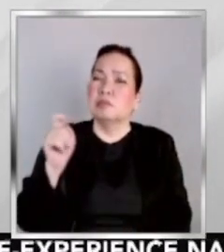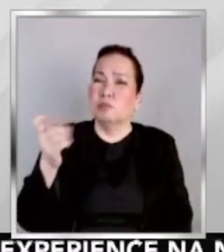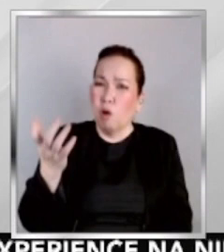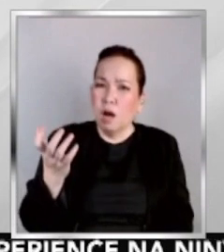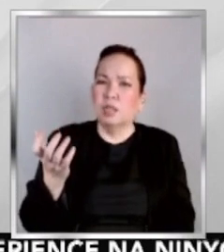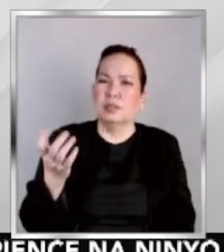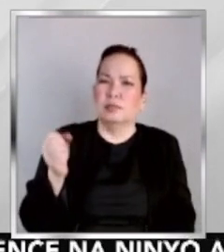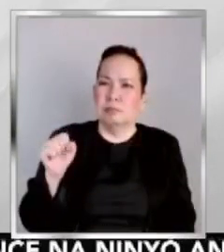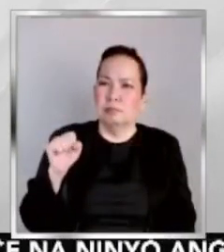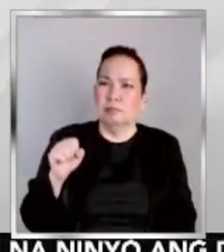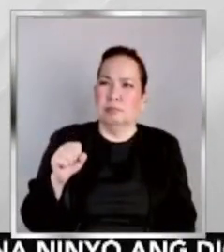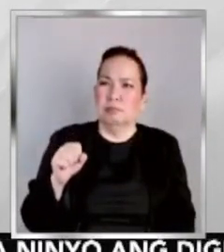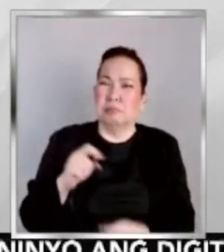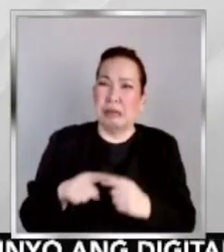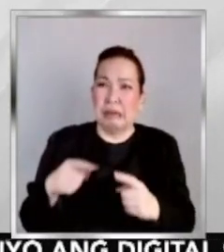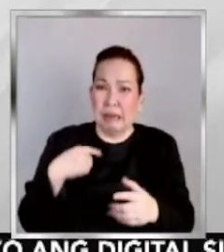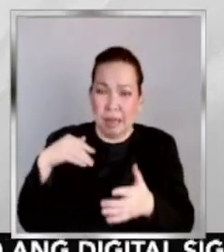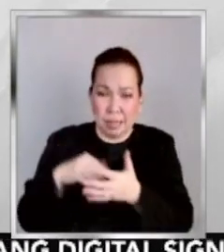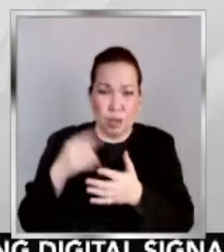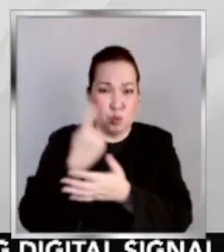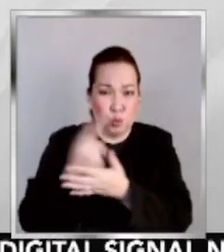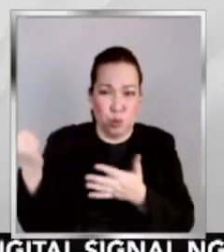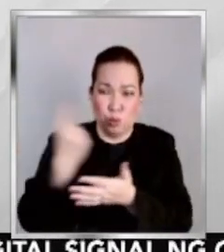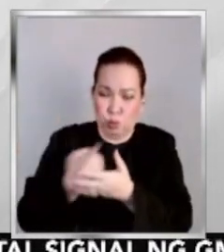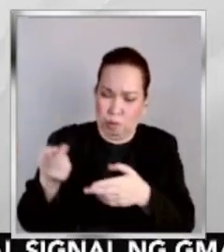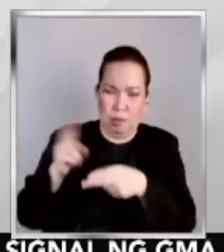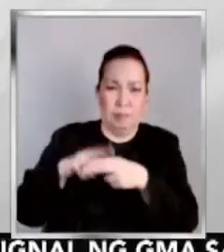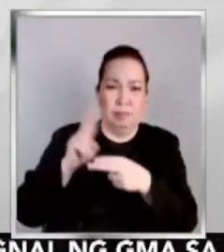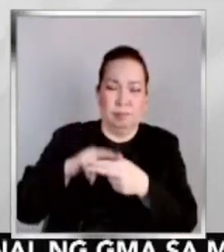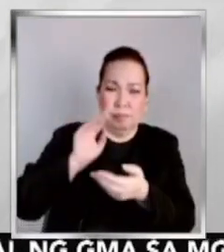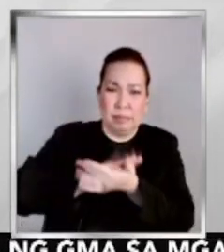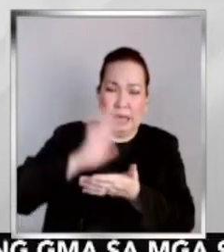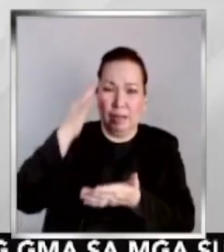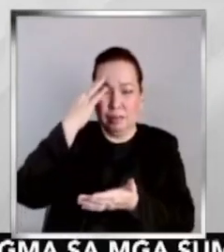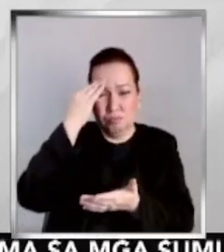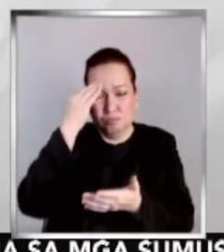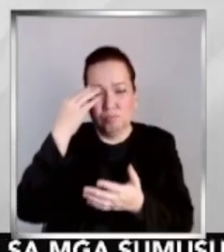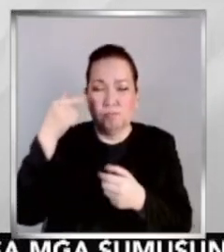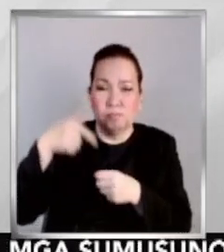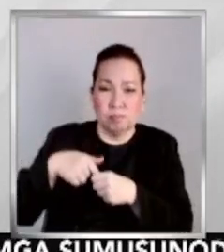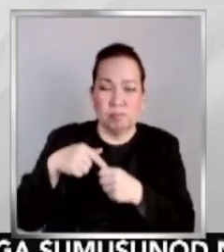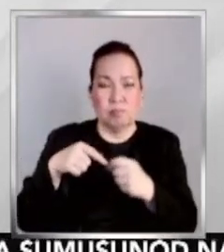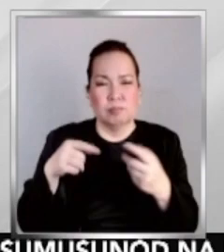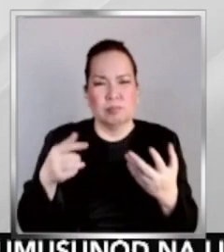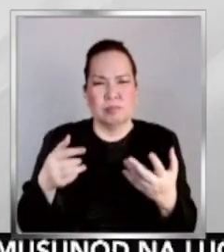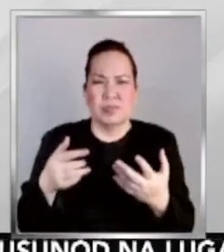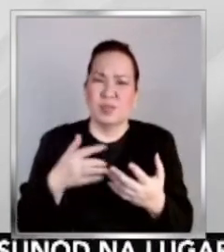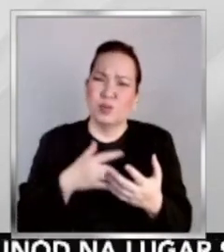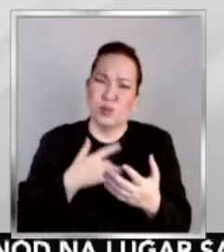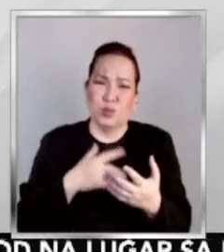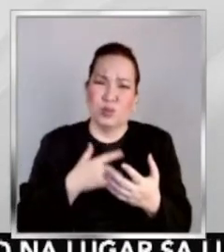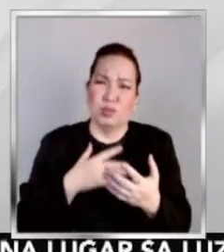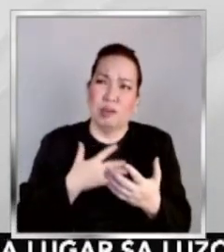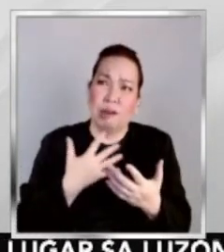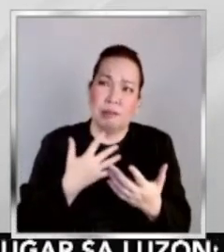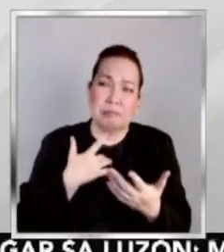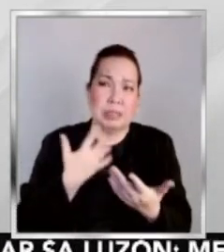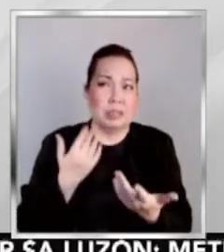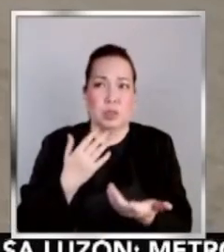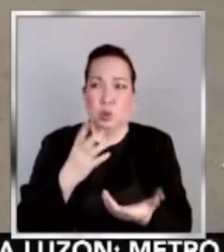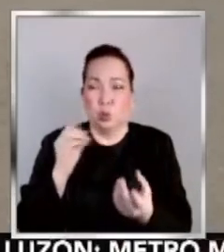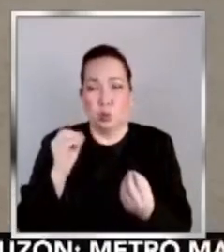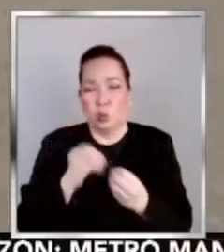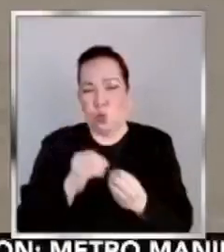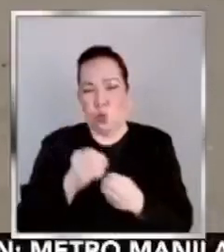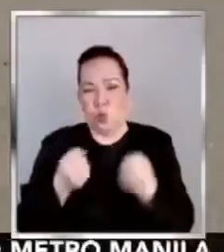halos sa linggo-linggo, tumataas ang presyo ng petroleum product, baka humapilitang huminto na sa paghahanap buhay